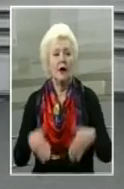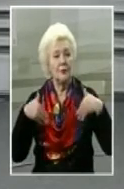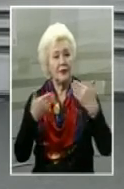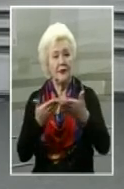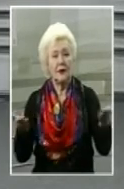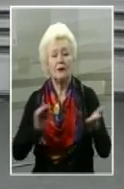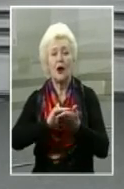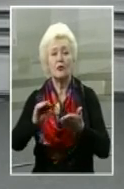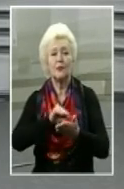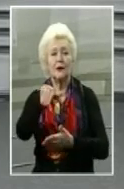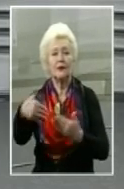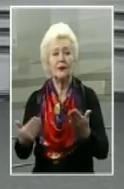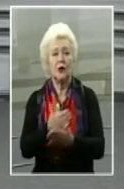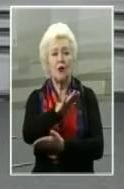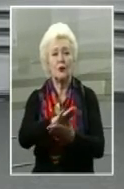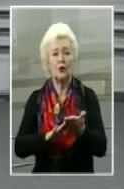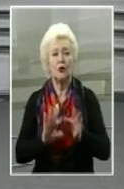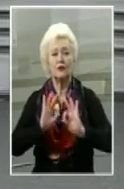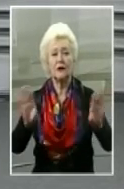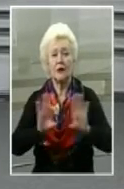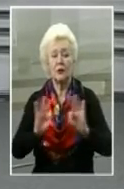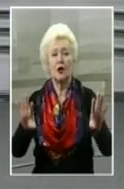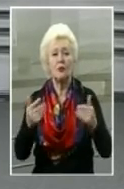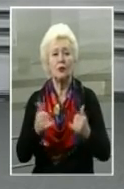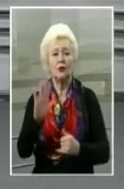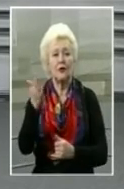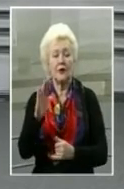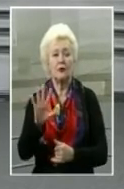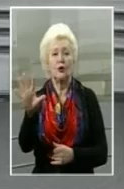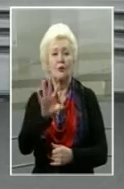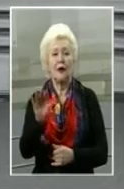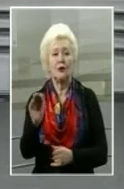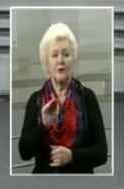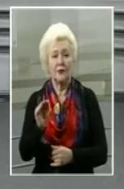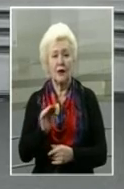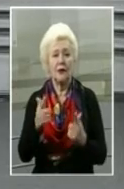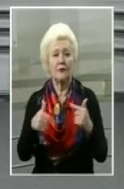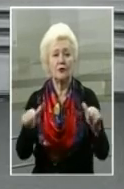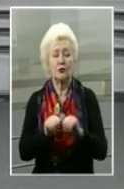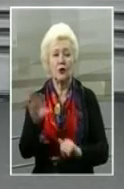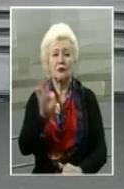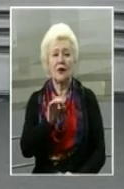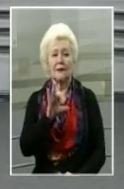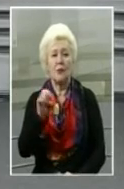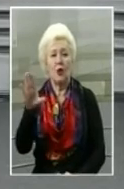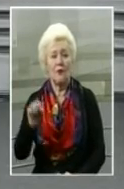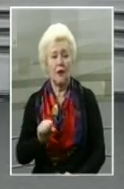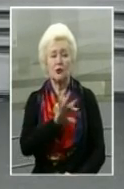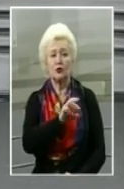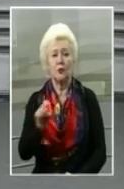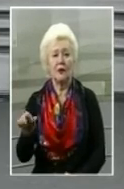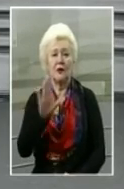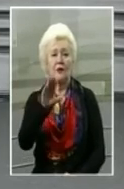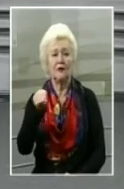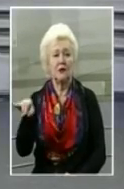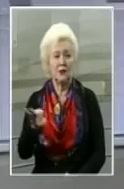Мої вітання. Кореспонденти Таврійських новин продовжують інформувати про події вівторка, 5 лютого. В студії Оксана Страмнова, сурдоперекład